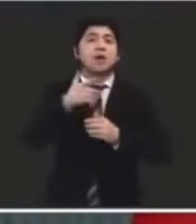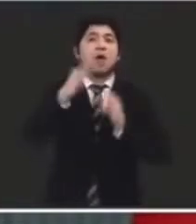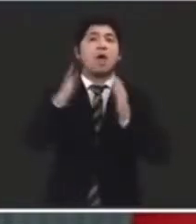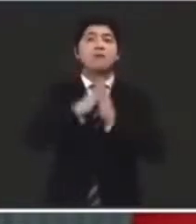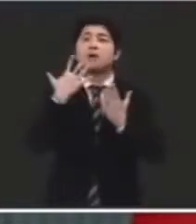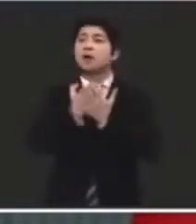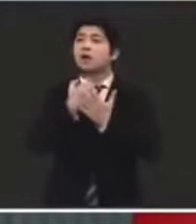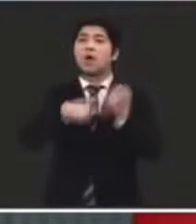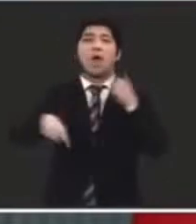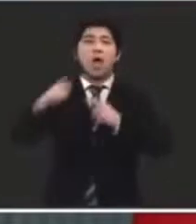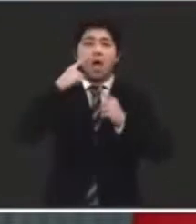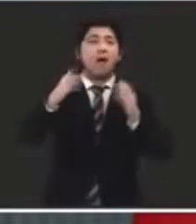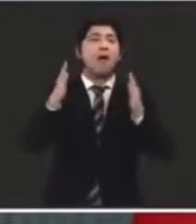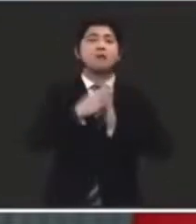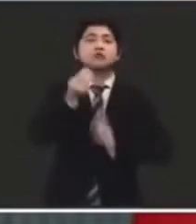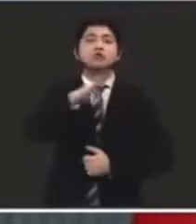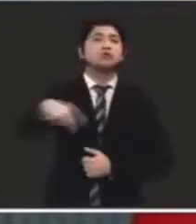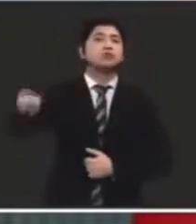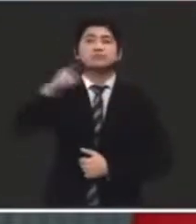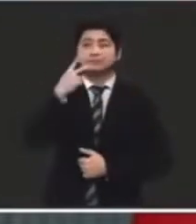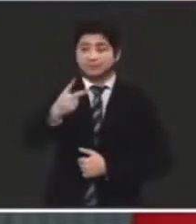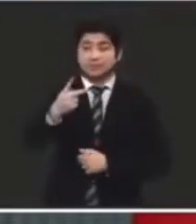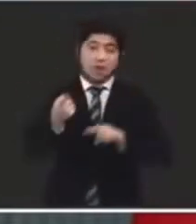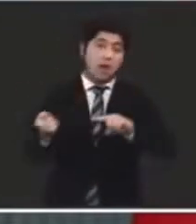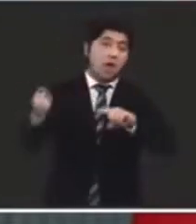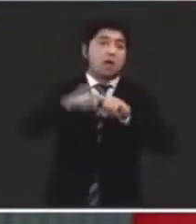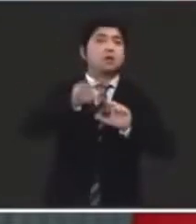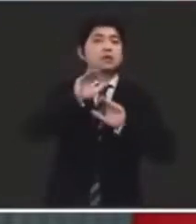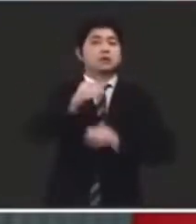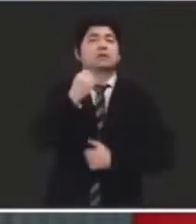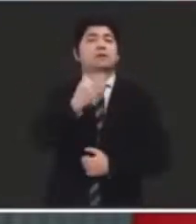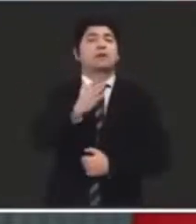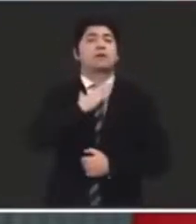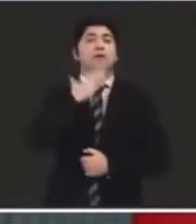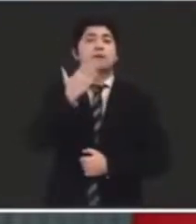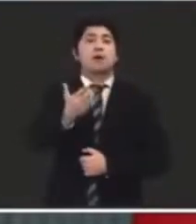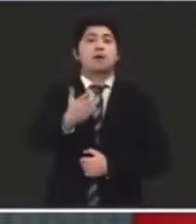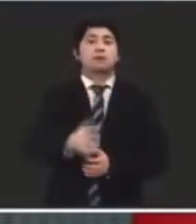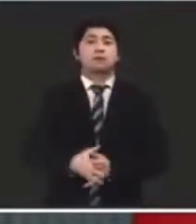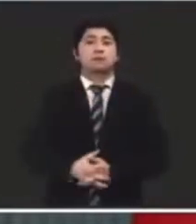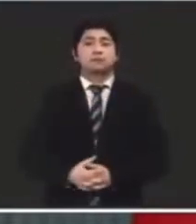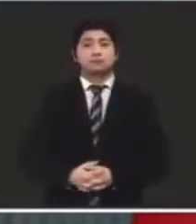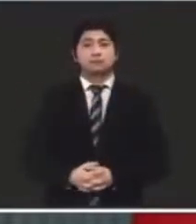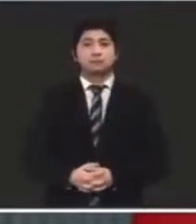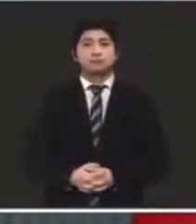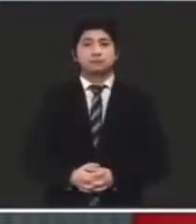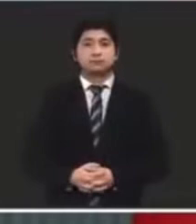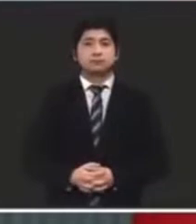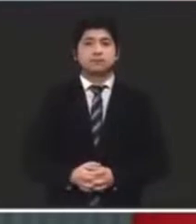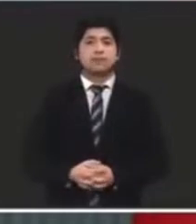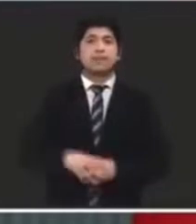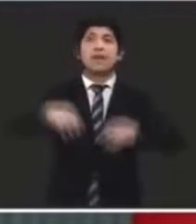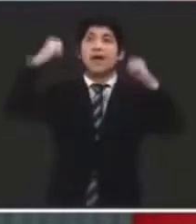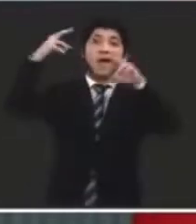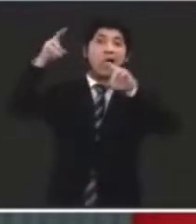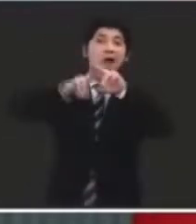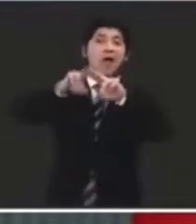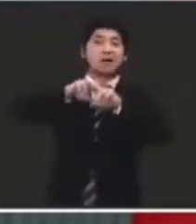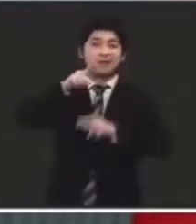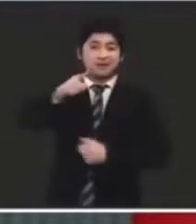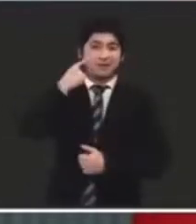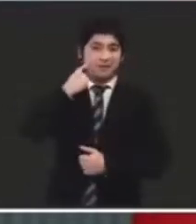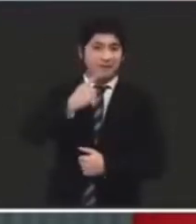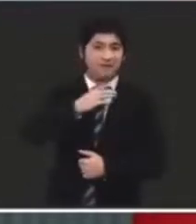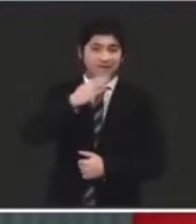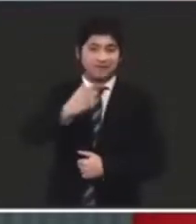hanelerde yaşayan çocuklarımız için ilave destekler getiriyoruz elektrik tüketim desteğinden